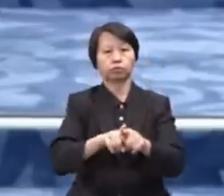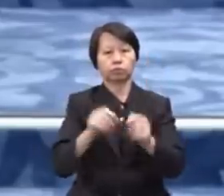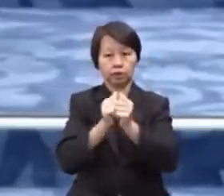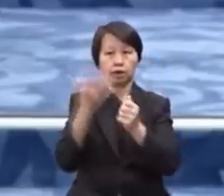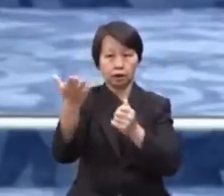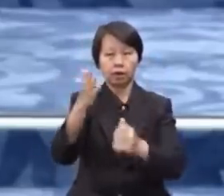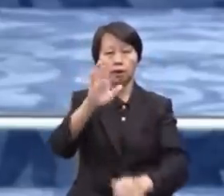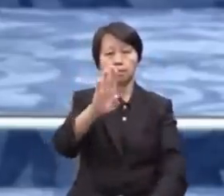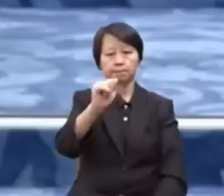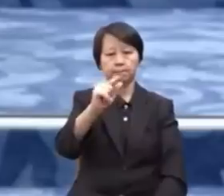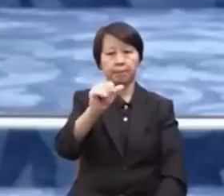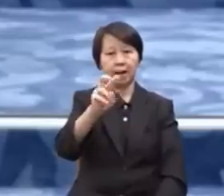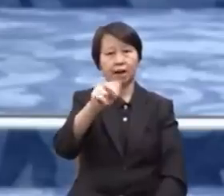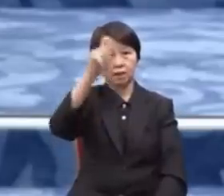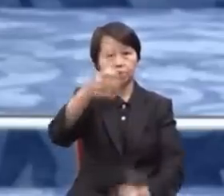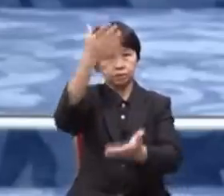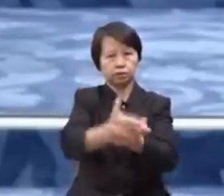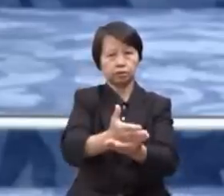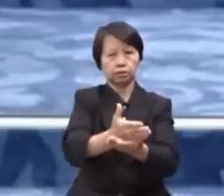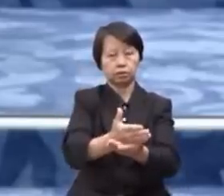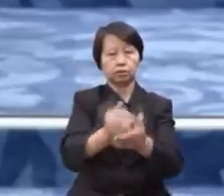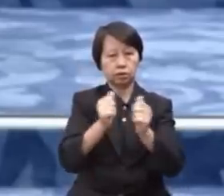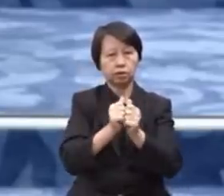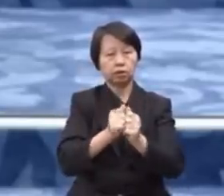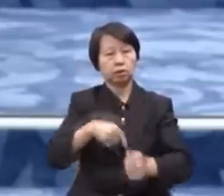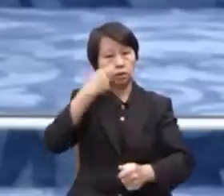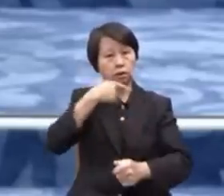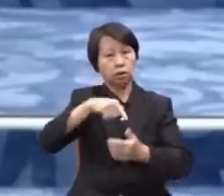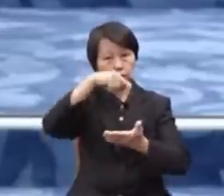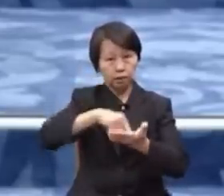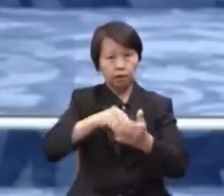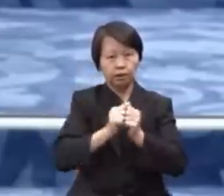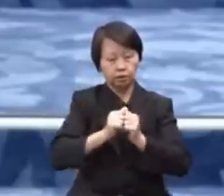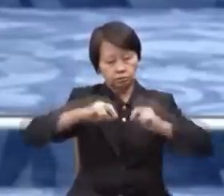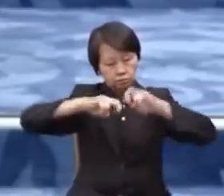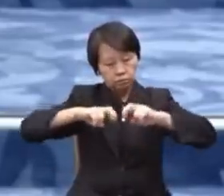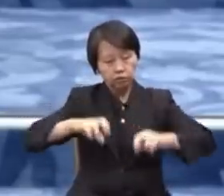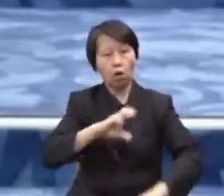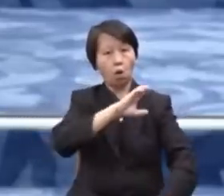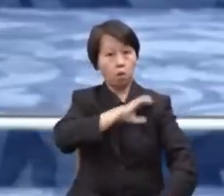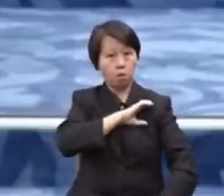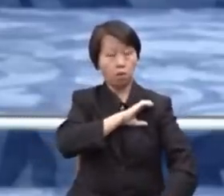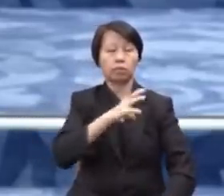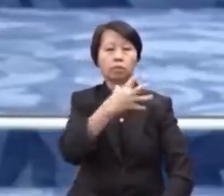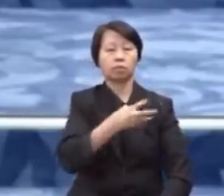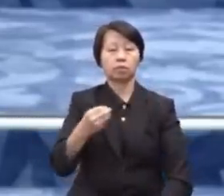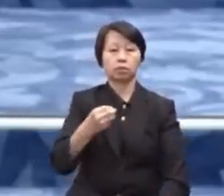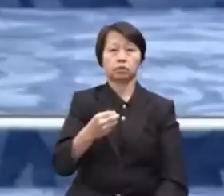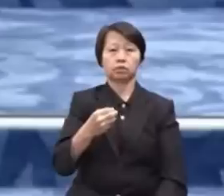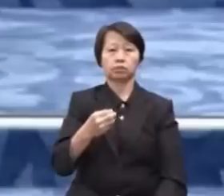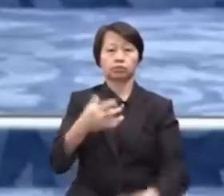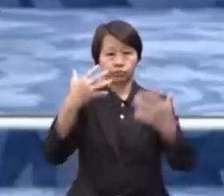hari ini masih dihentikan Dan saya harap dengan kenyataan ini dan dengan siasatan tulis di raja dan